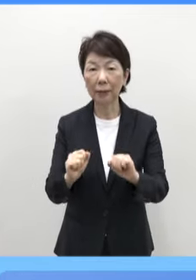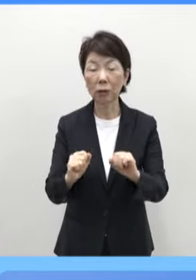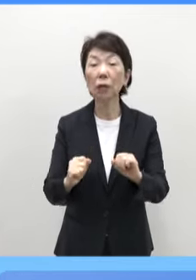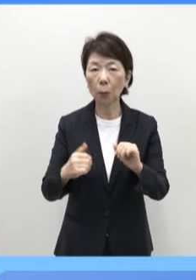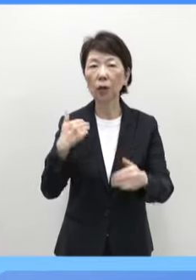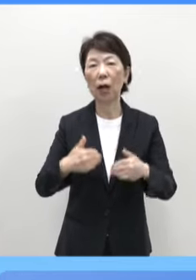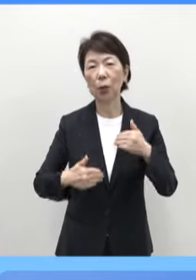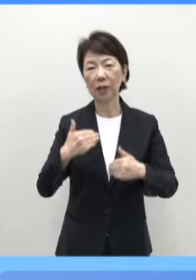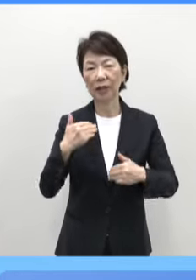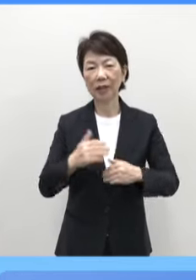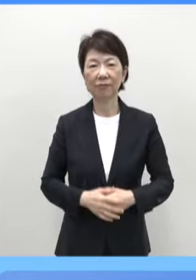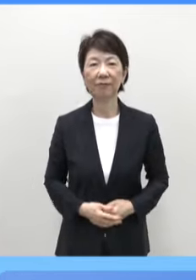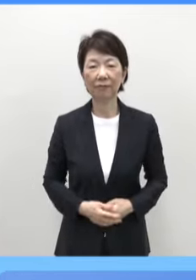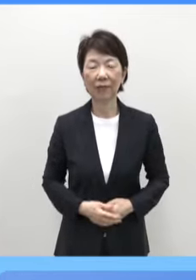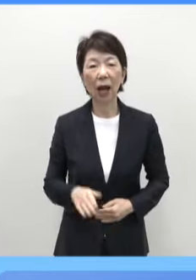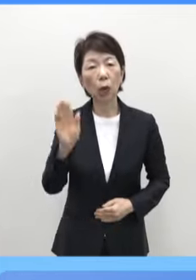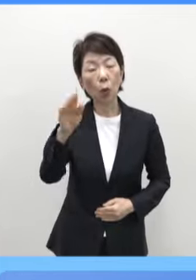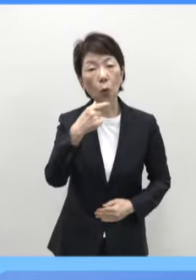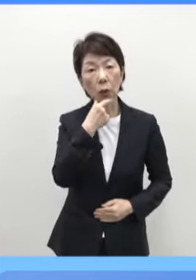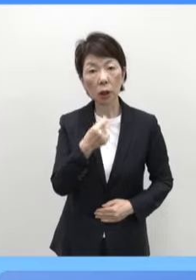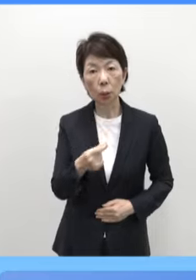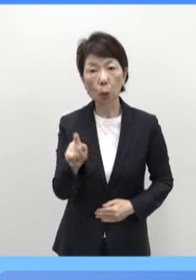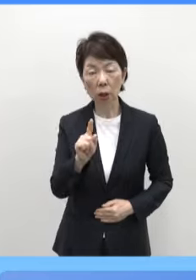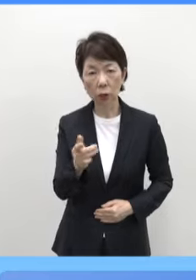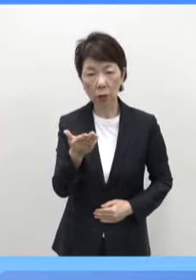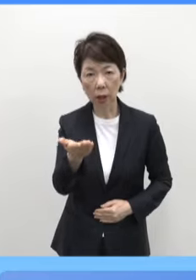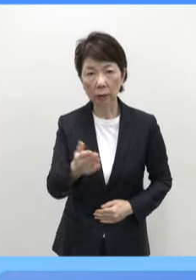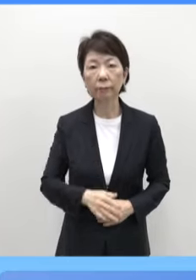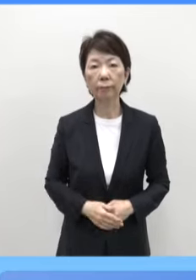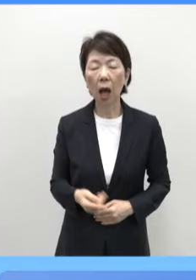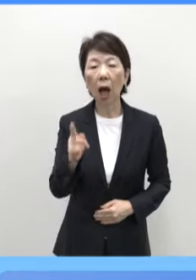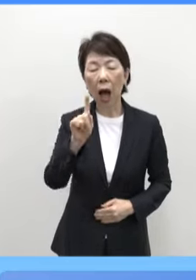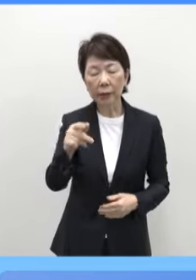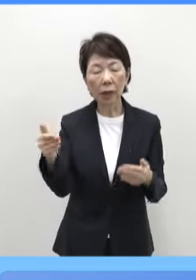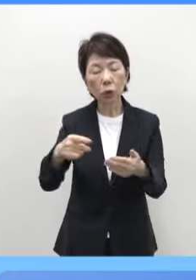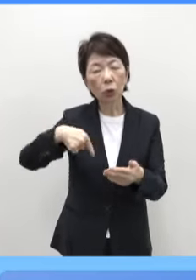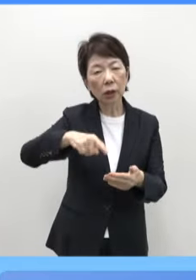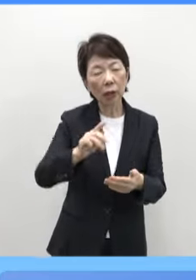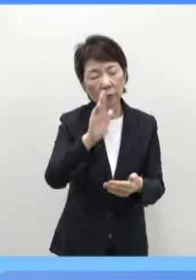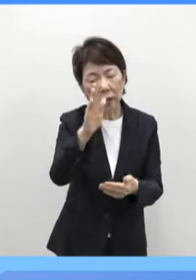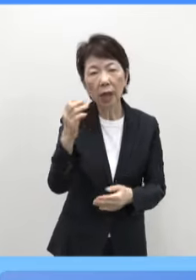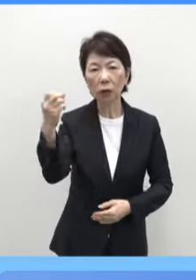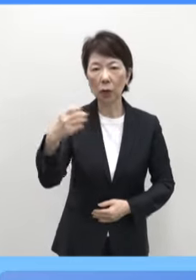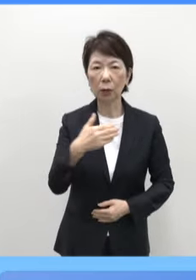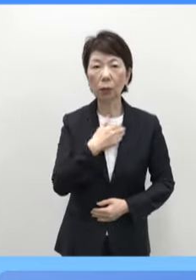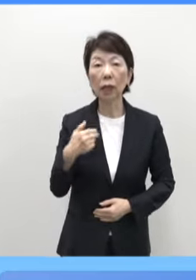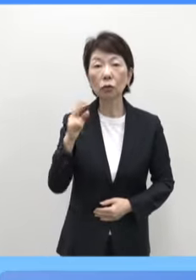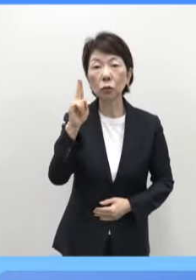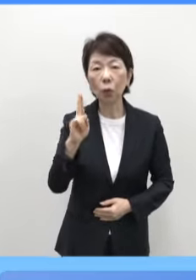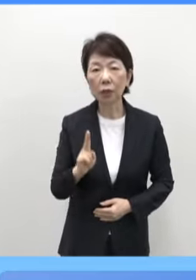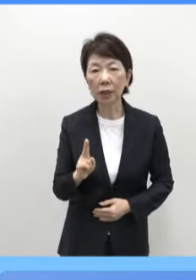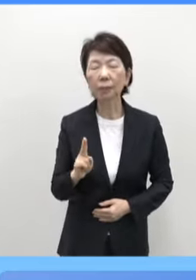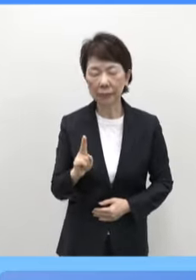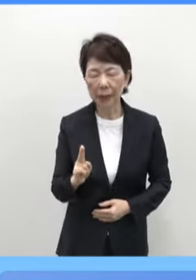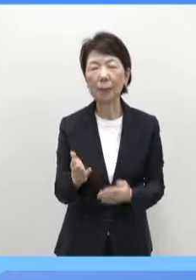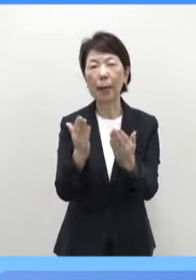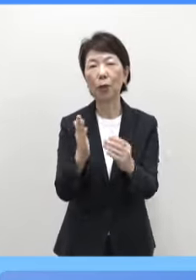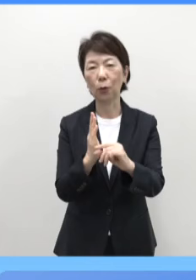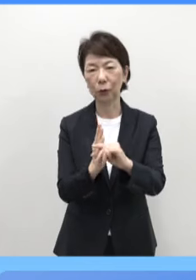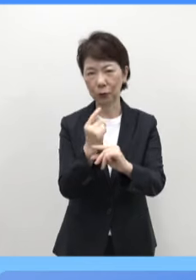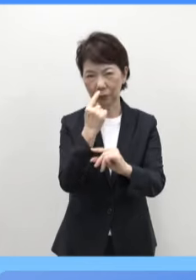楽しいです。 今後の意気込みを教えてください。 明日働くってなっても心配のないように学校生活を送っていきたいです